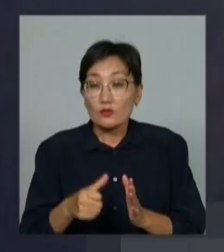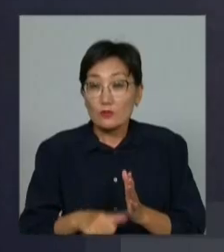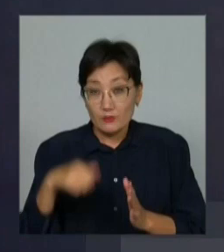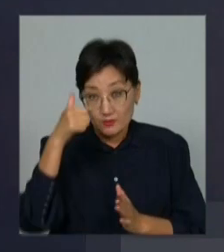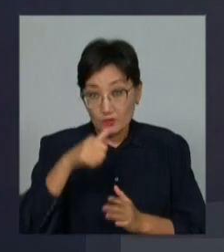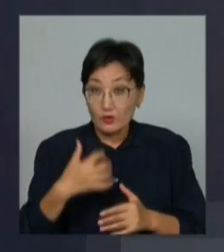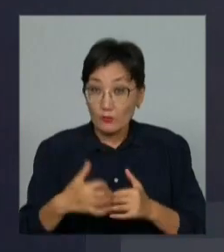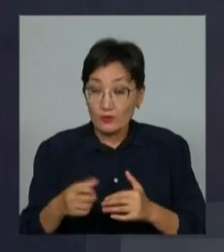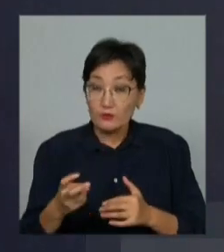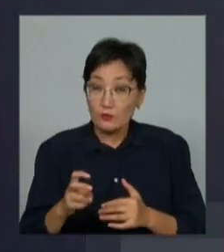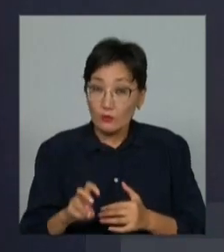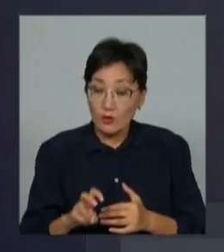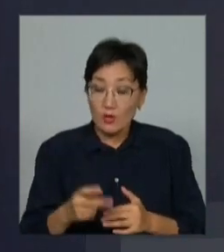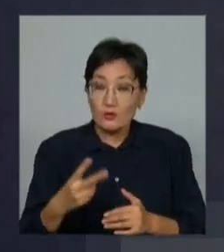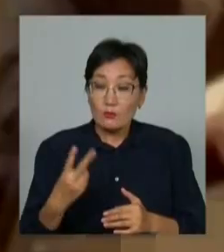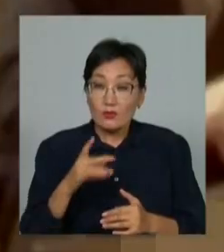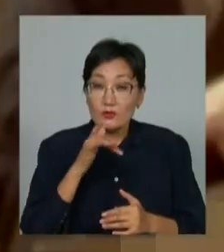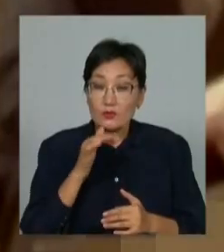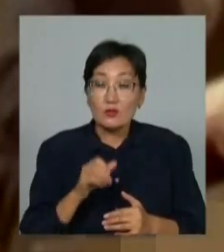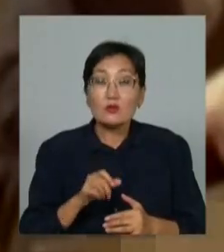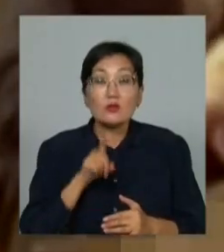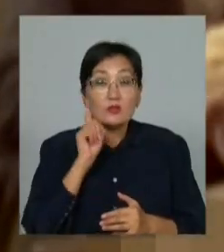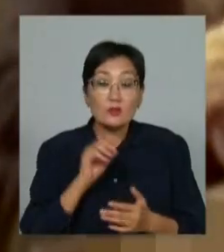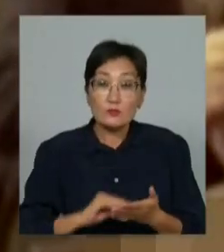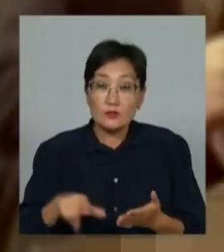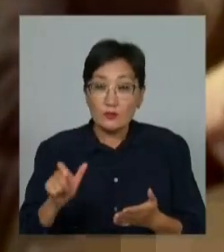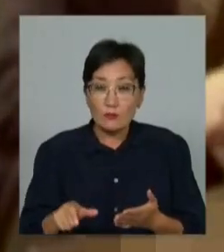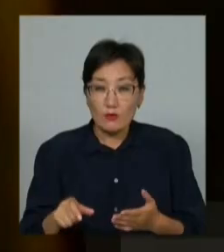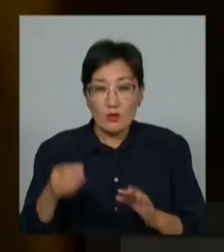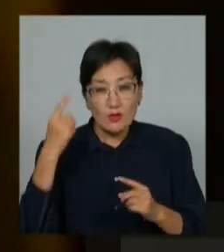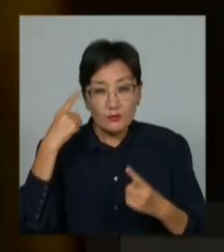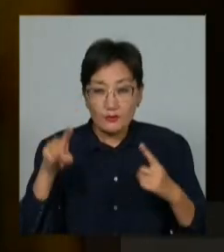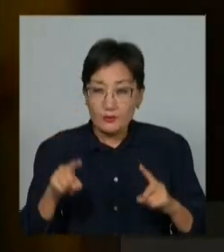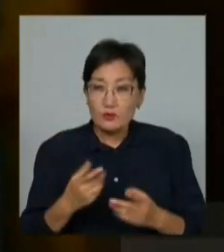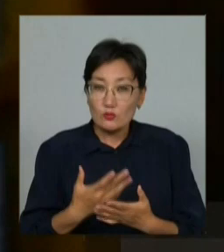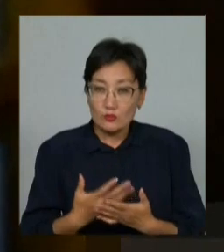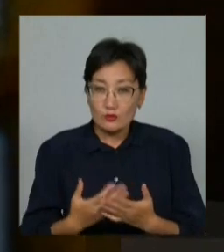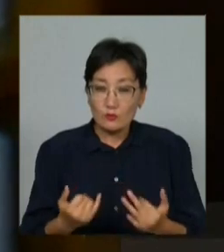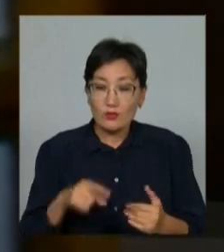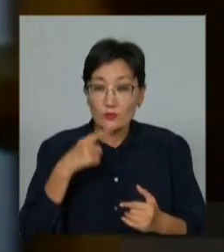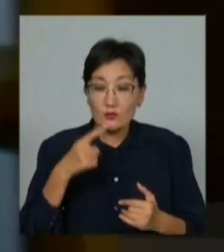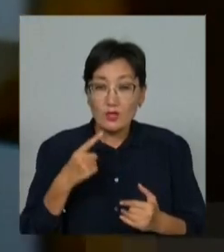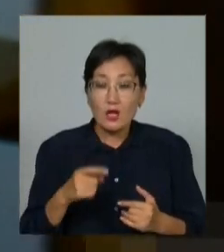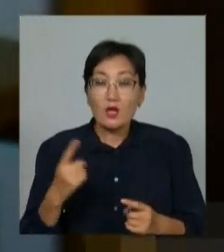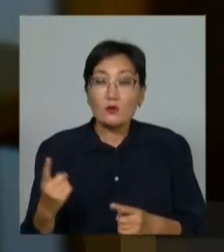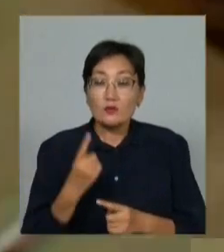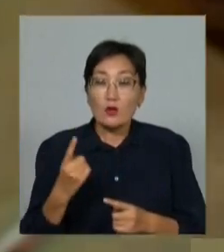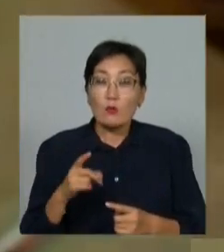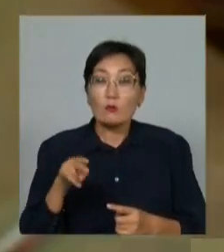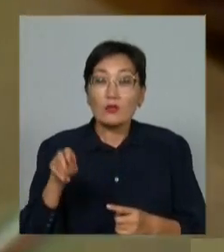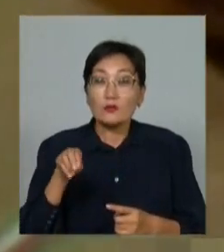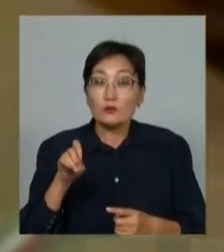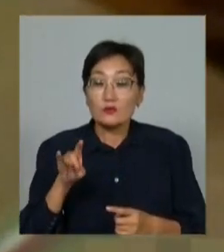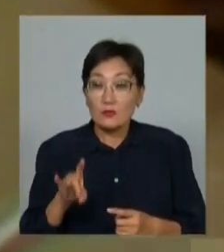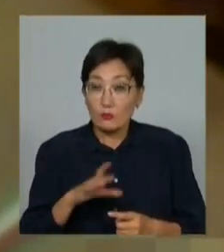ортасында келді. Жай келген жоқ, 22 жасар жас буын тың идея айрықша ойымен ортаға сынды. Бүгінгінің тілмен айтсақ, алғашқы продюсерлердің бірі